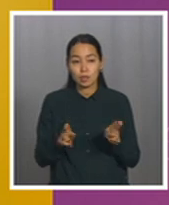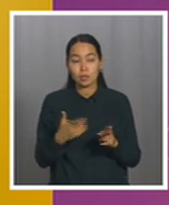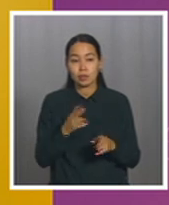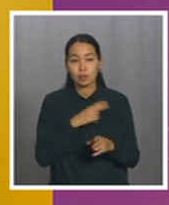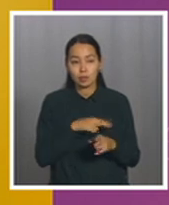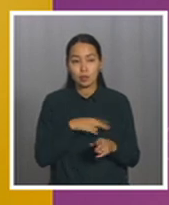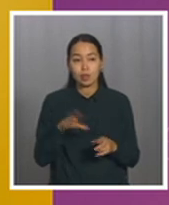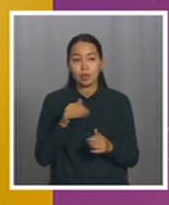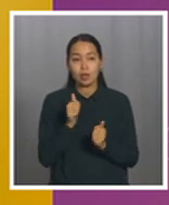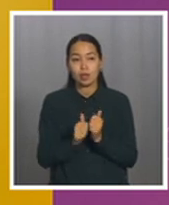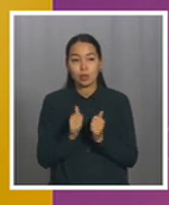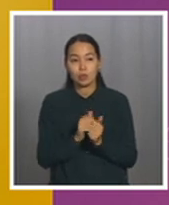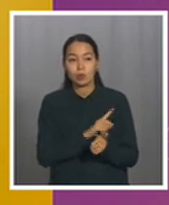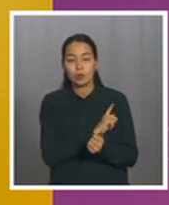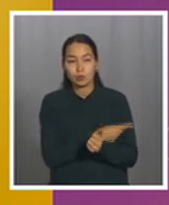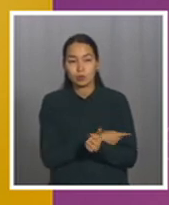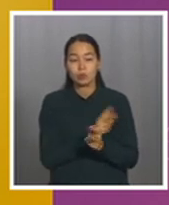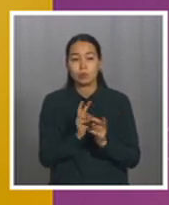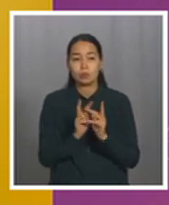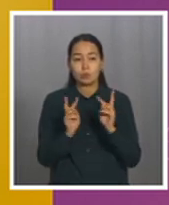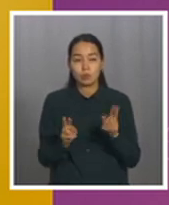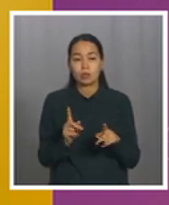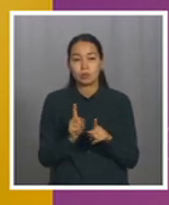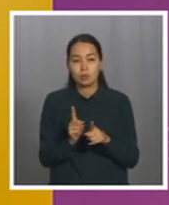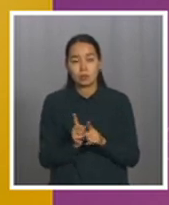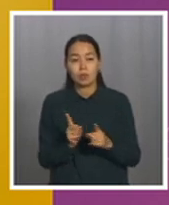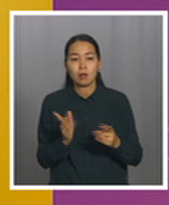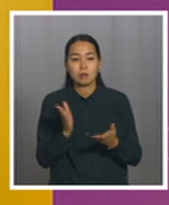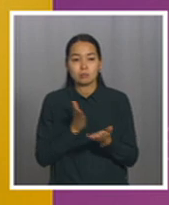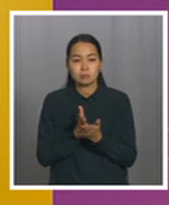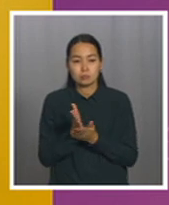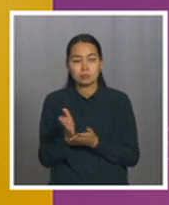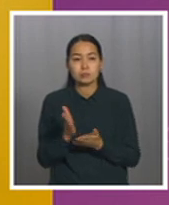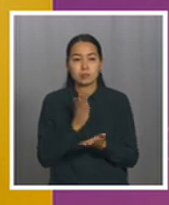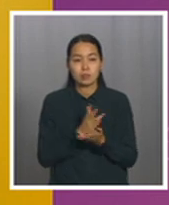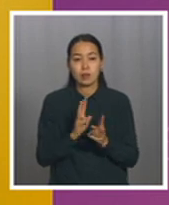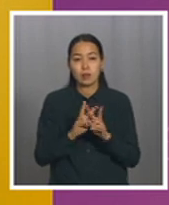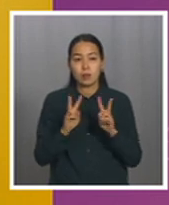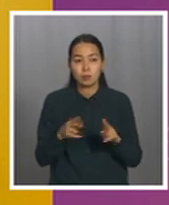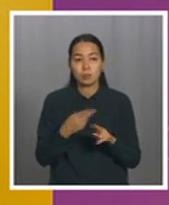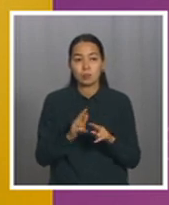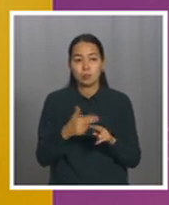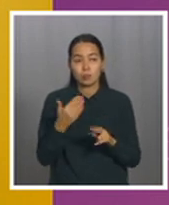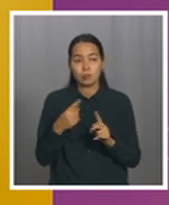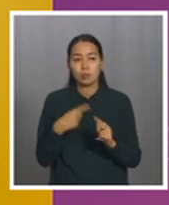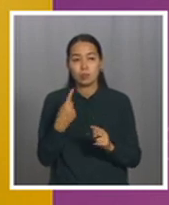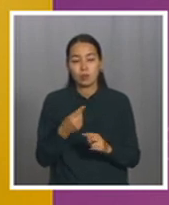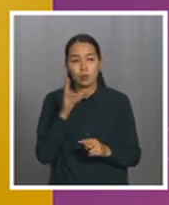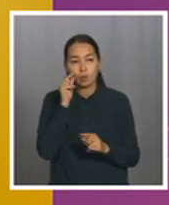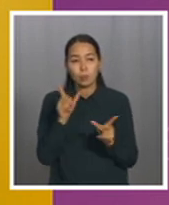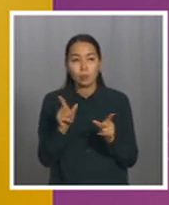олардың әрқайсының күш моменті бұрынғының сол бағытта айналысын тудырады. Дәл сол себепті олардың күш моменттері